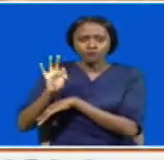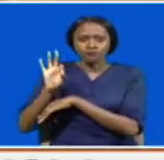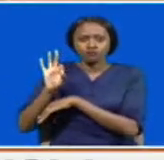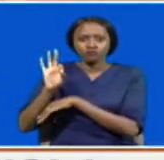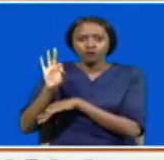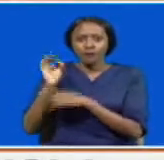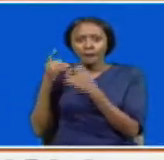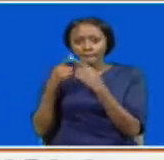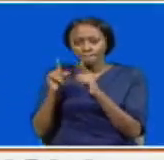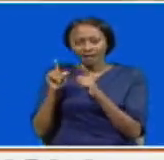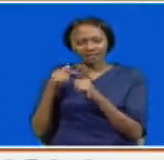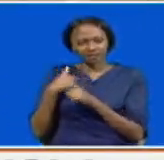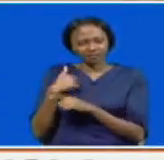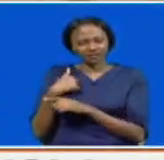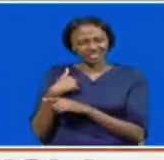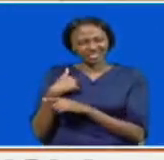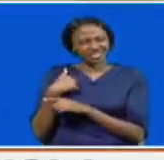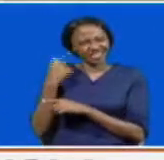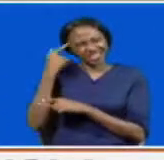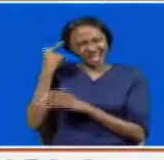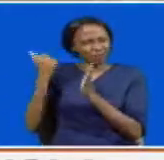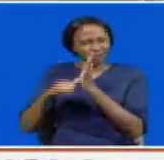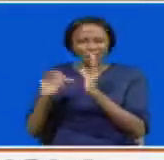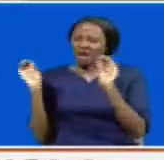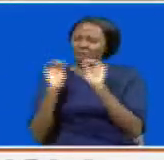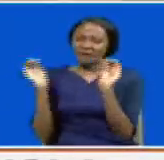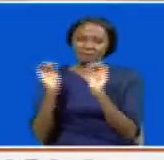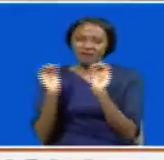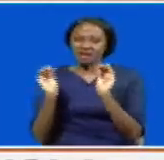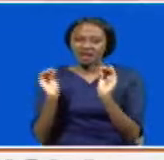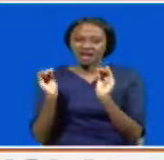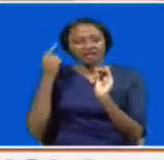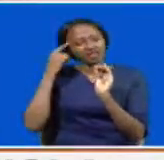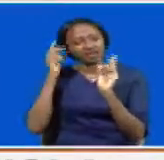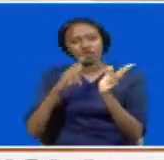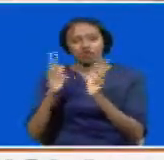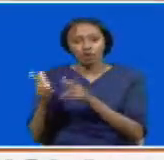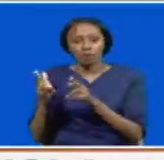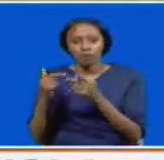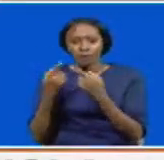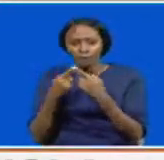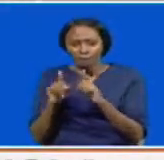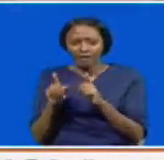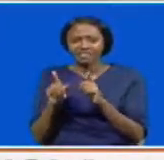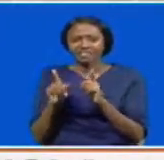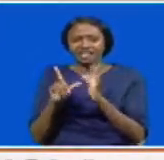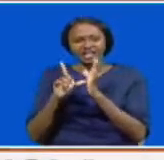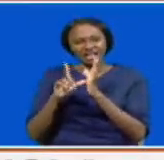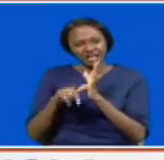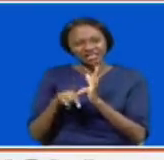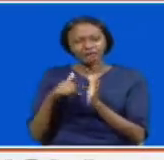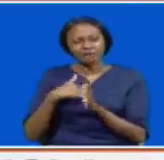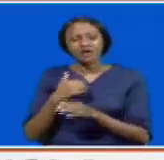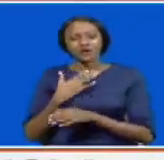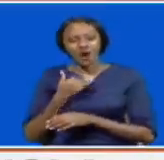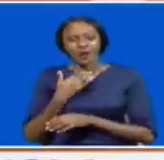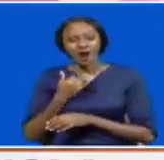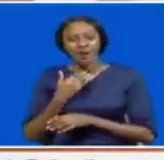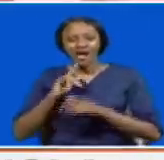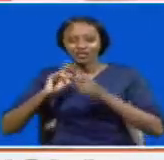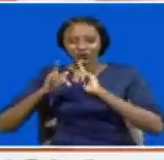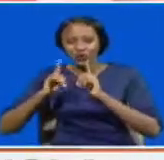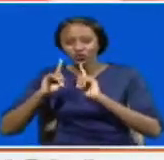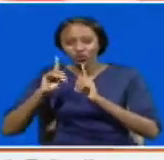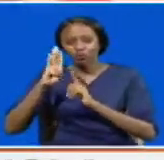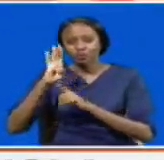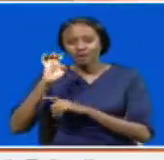Haiku ni ring ati maybe something is wrong or anything. Lakini sana kuna wasio, sana kuna ile wari tu. Betty